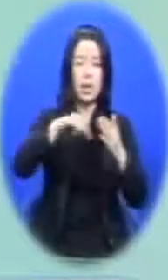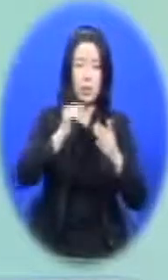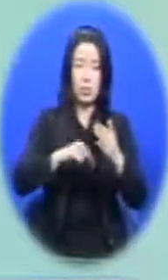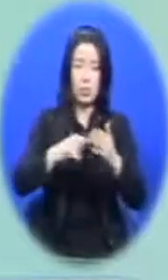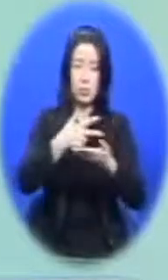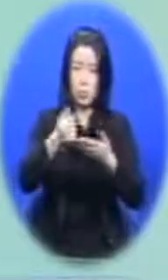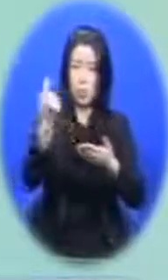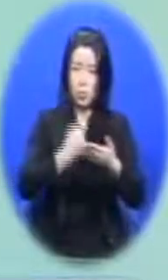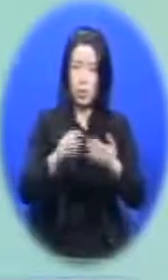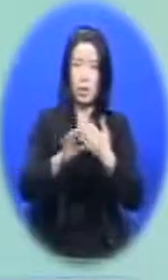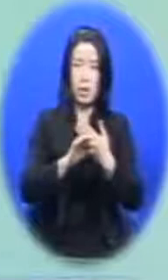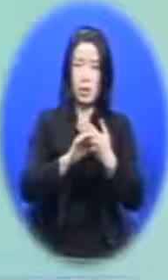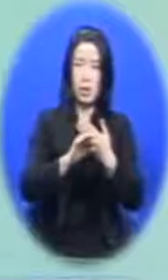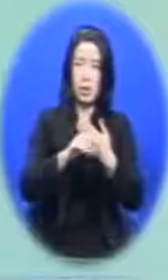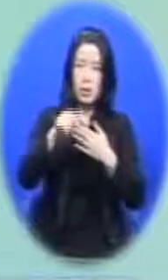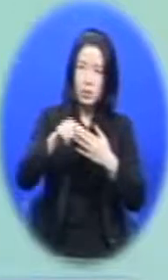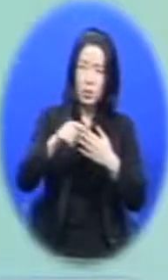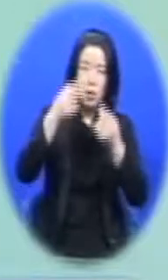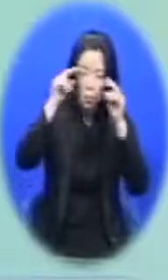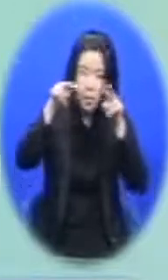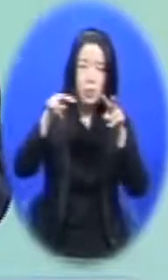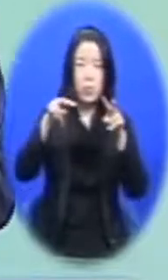믿고 주님을 바라봄에 문제가 있는 거예요.